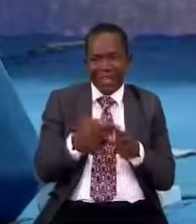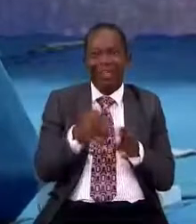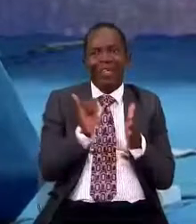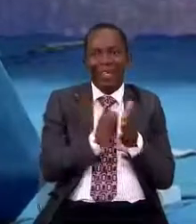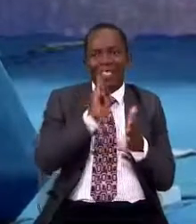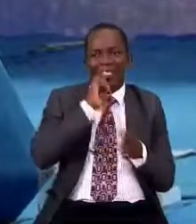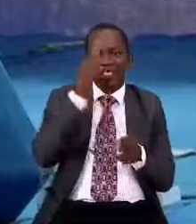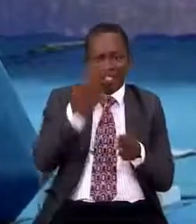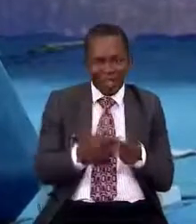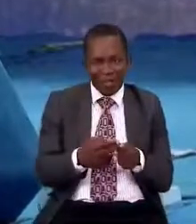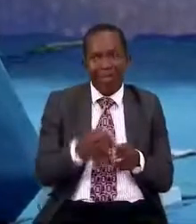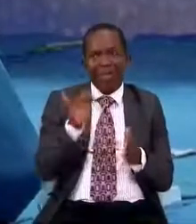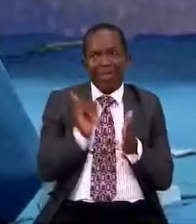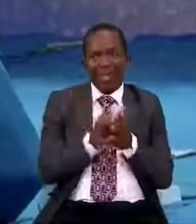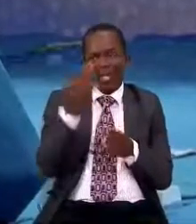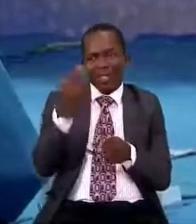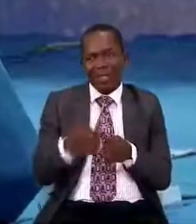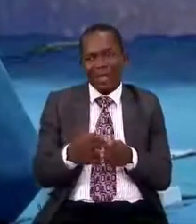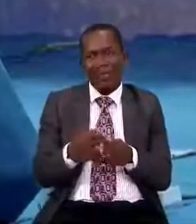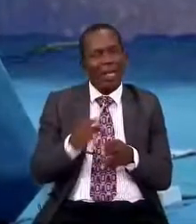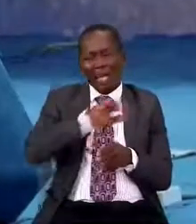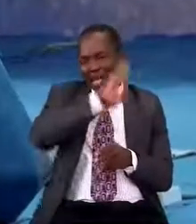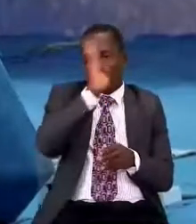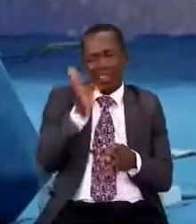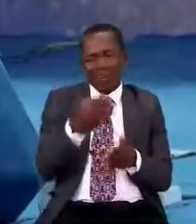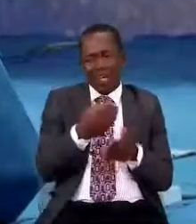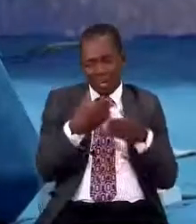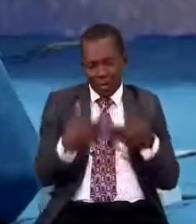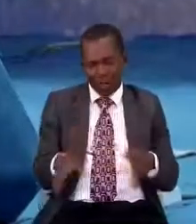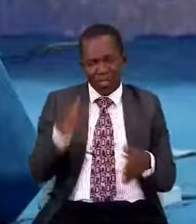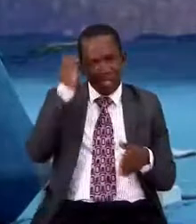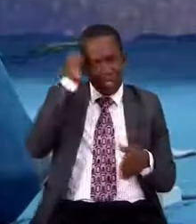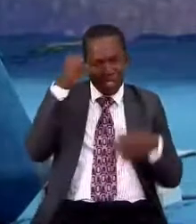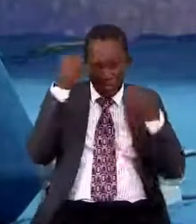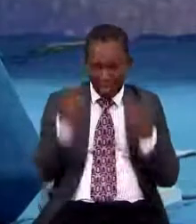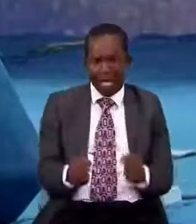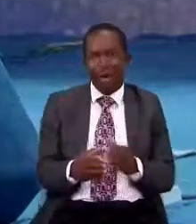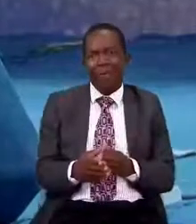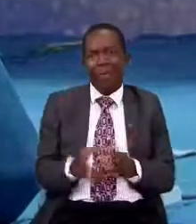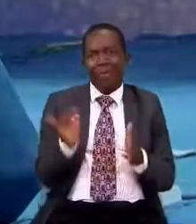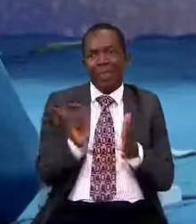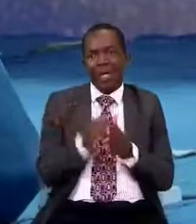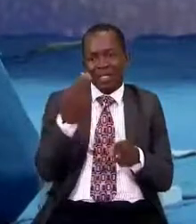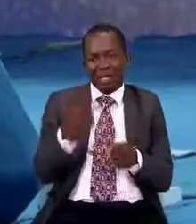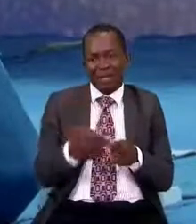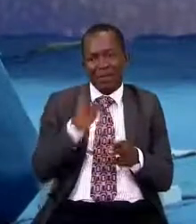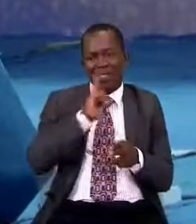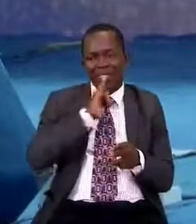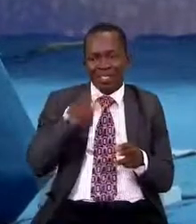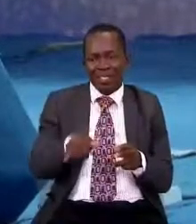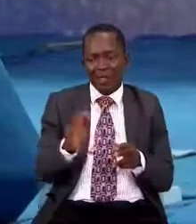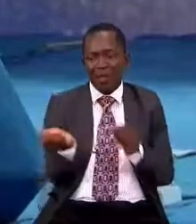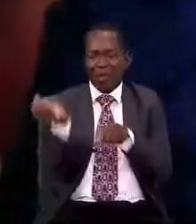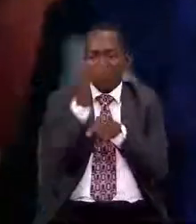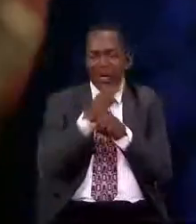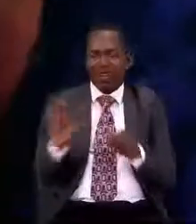puissance. Le nom-là domine toujours aujourd'hui. Et cela va dominer sur tous les défis